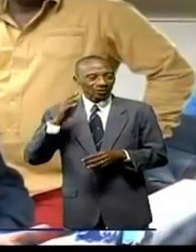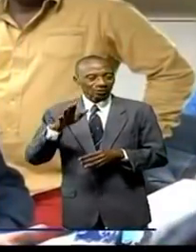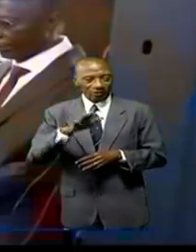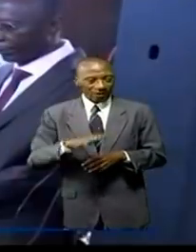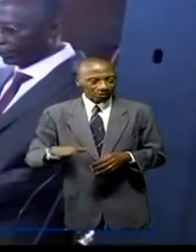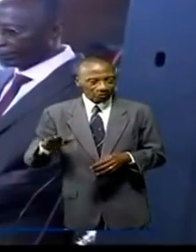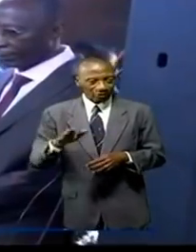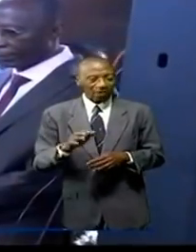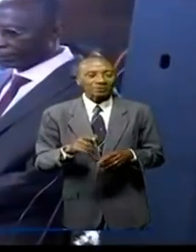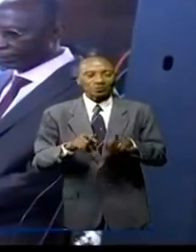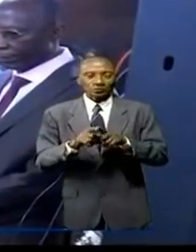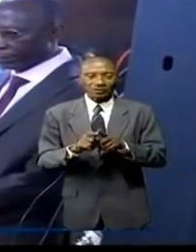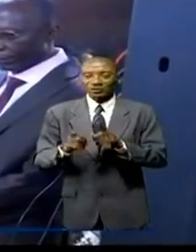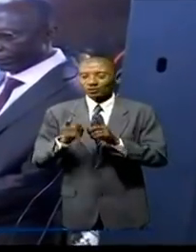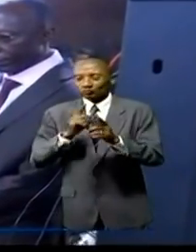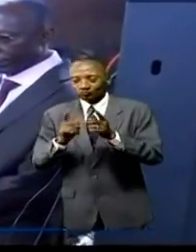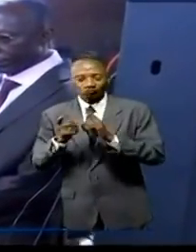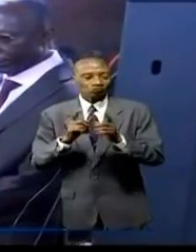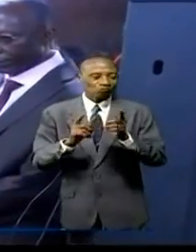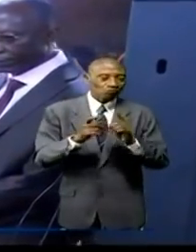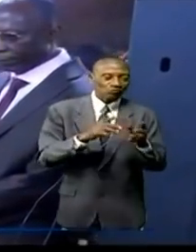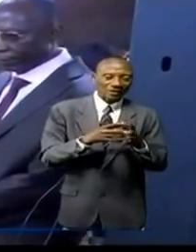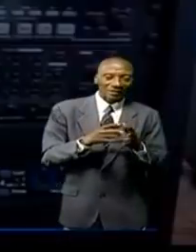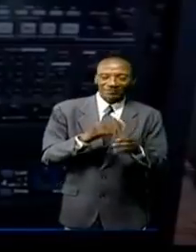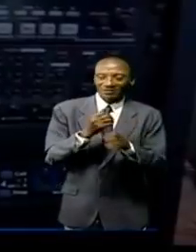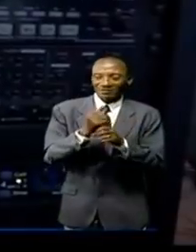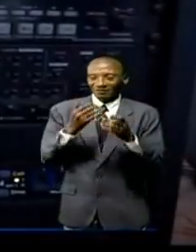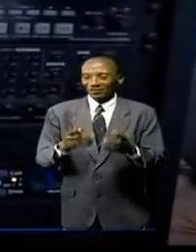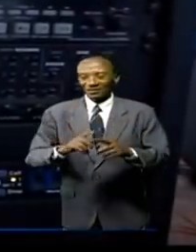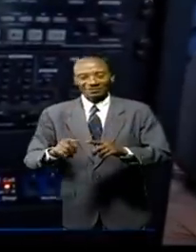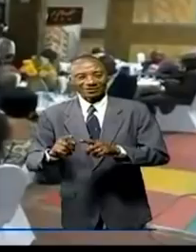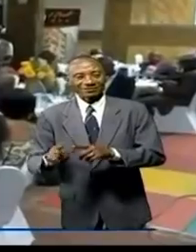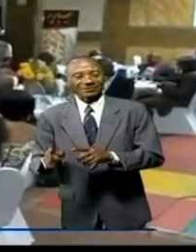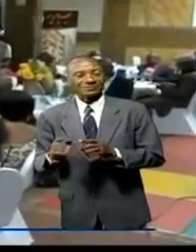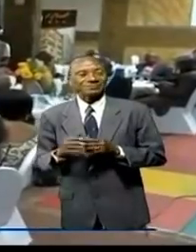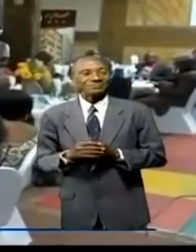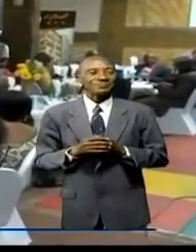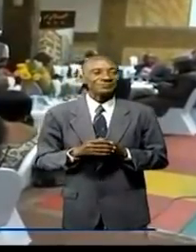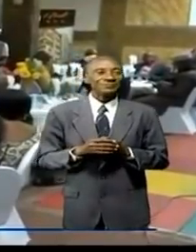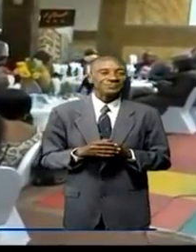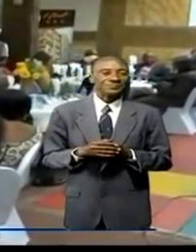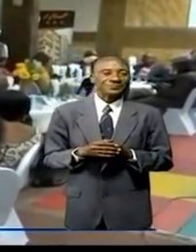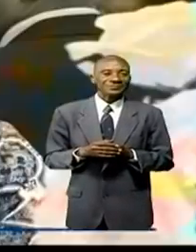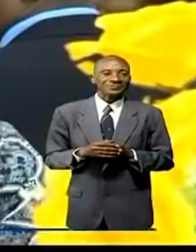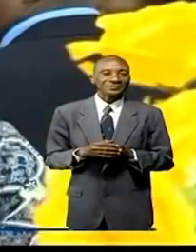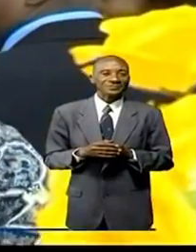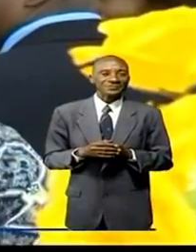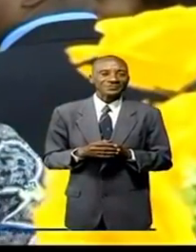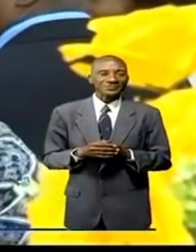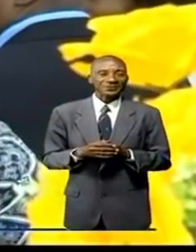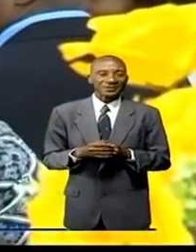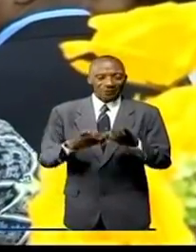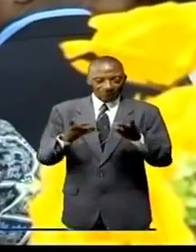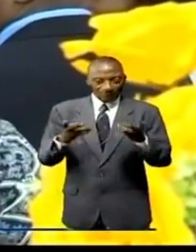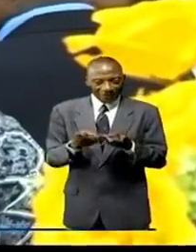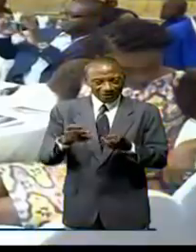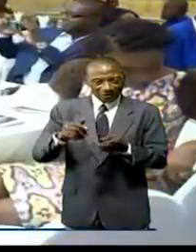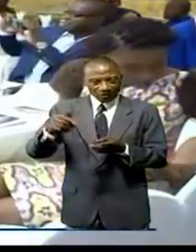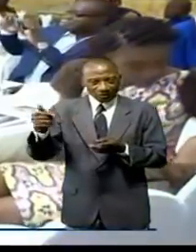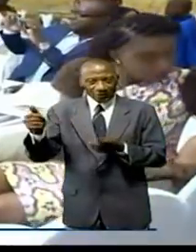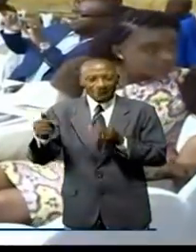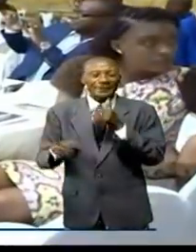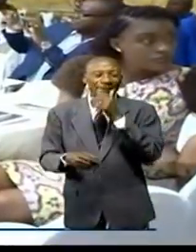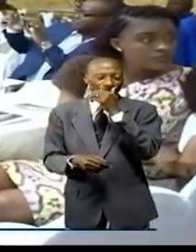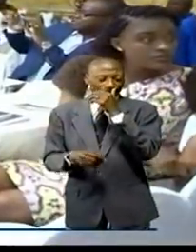agent. Ça, c'est vieux, ça, c'est pas nouveau. Non, c'est nouveau. Image. C'est Africana Palace de Lingwala, cadre choisi pour abriter la célébration de cette